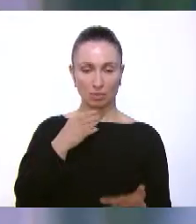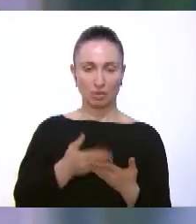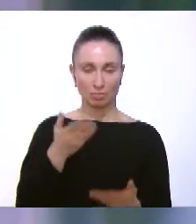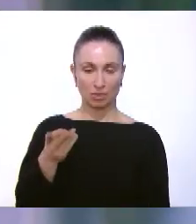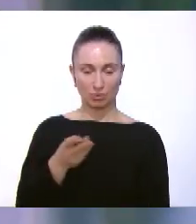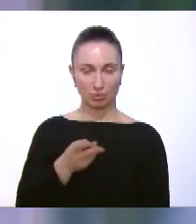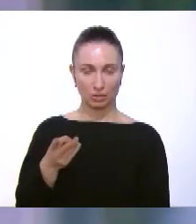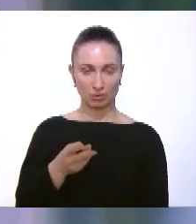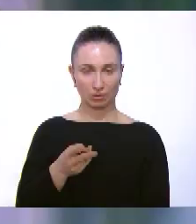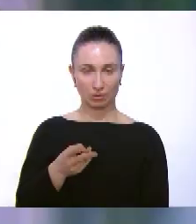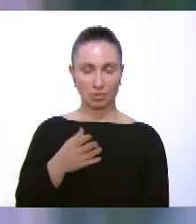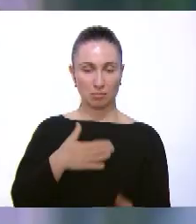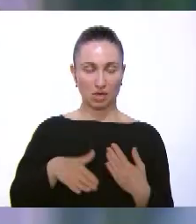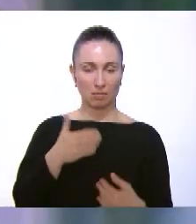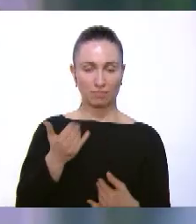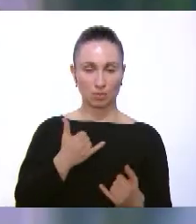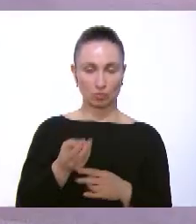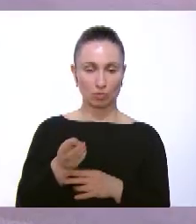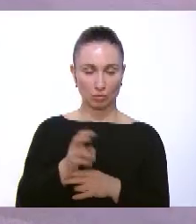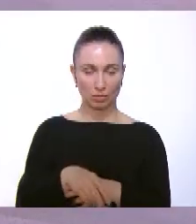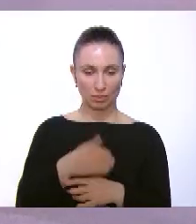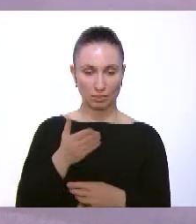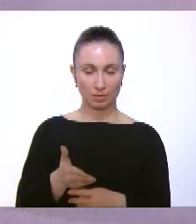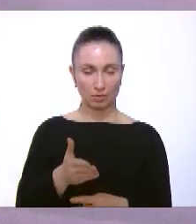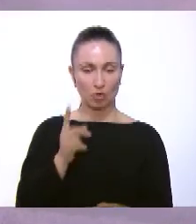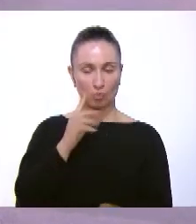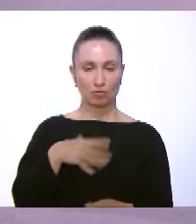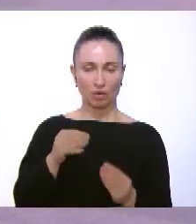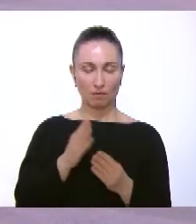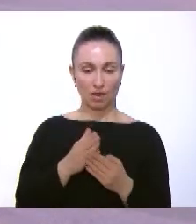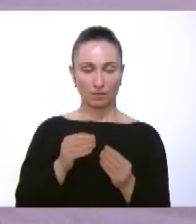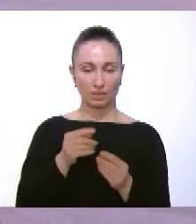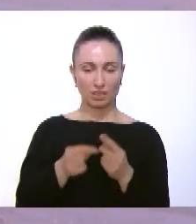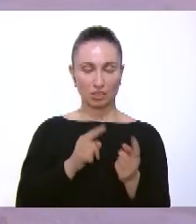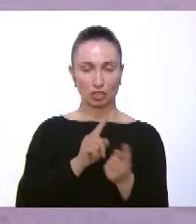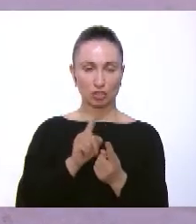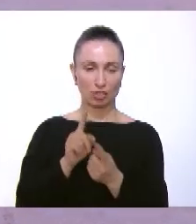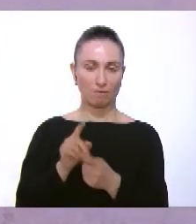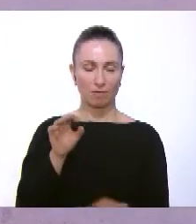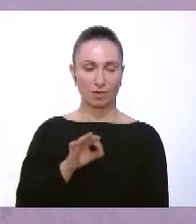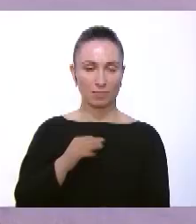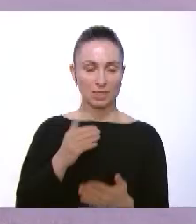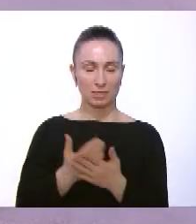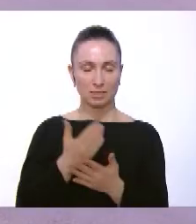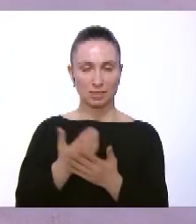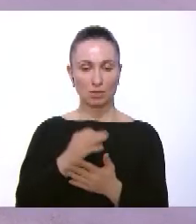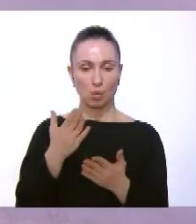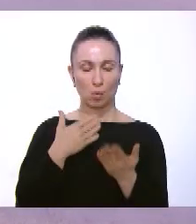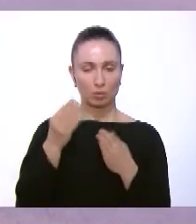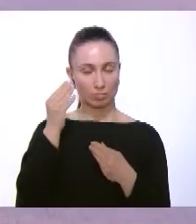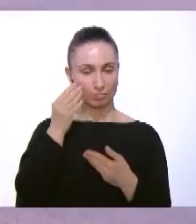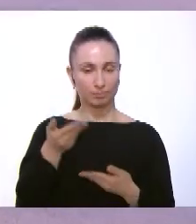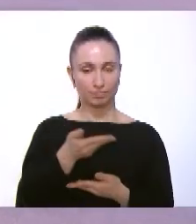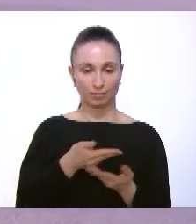ქალბატონებო. დილამშვიდობისა, მიხარია თქვენი სტუმრობა, მით უფრო რომ ჩვენ გვაქვს ტრადიცია შეხვედრების და სიახლეების